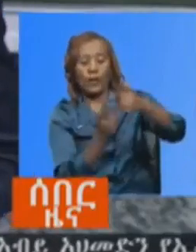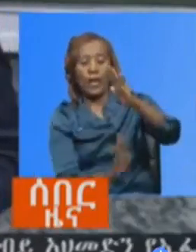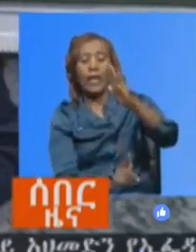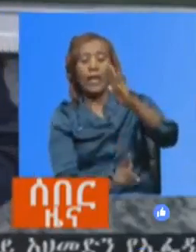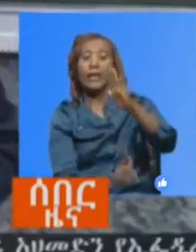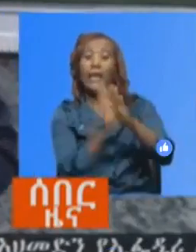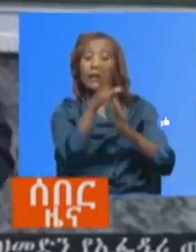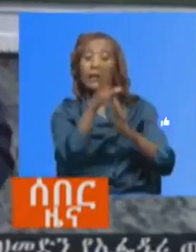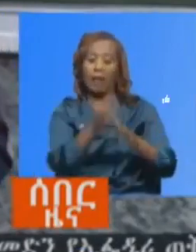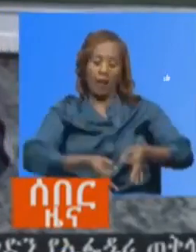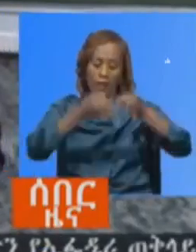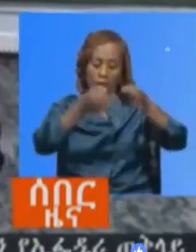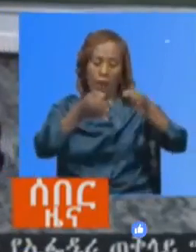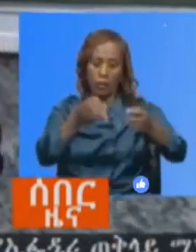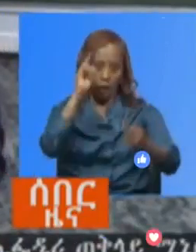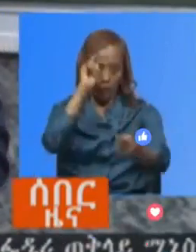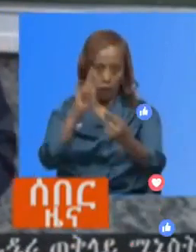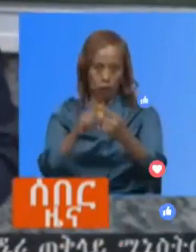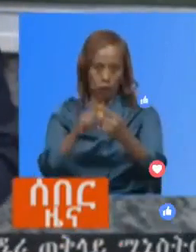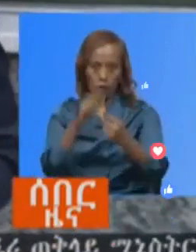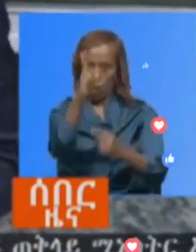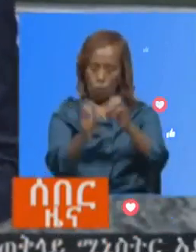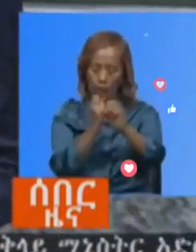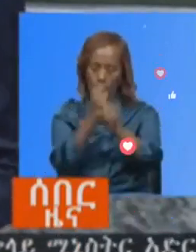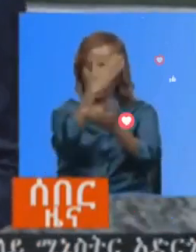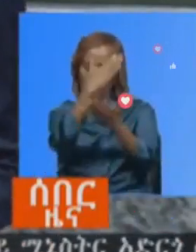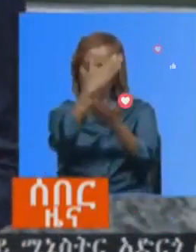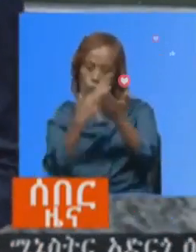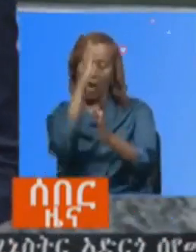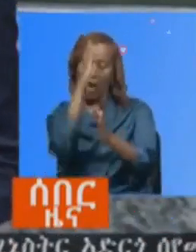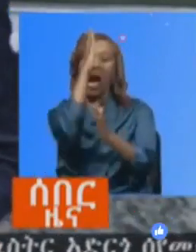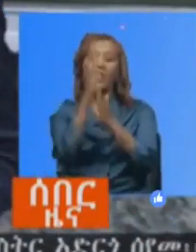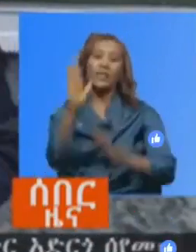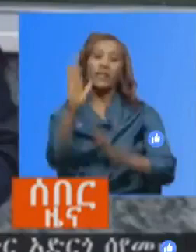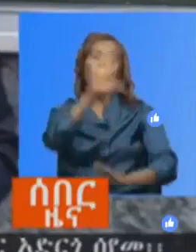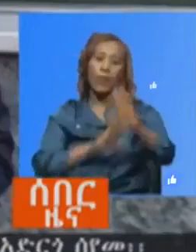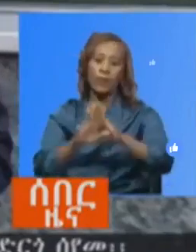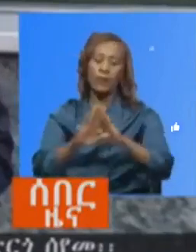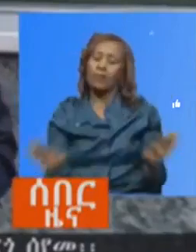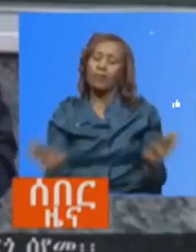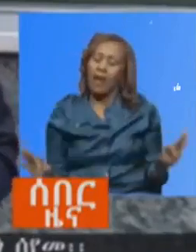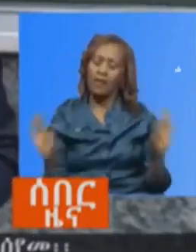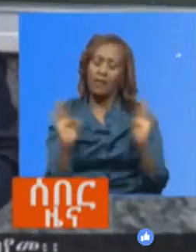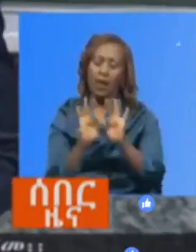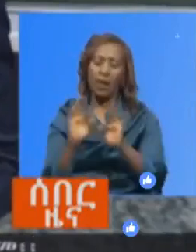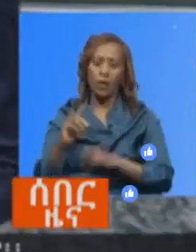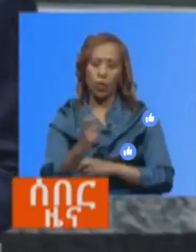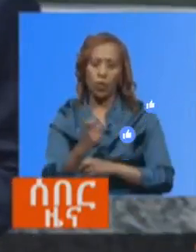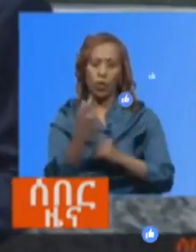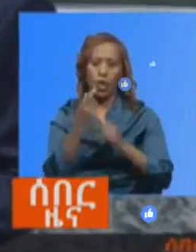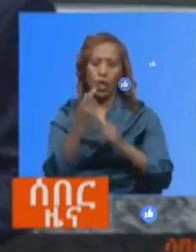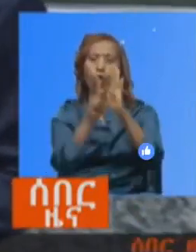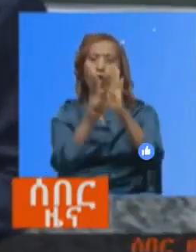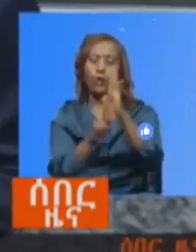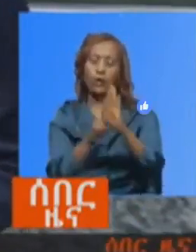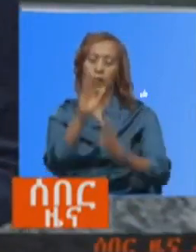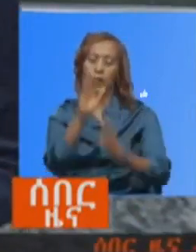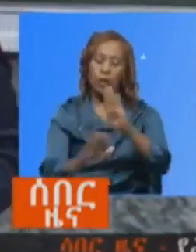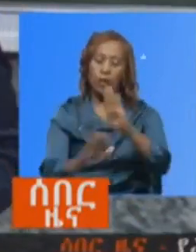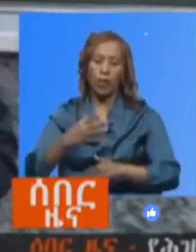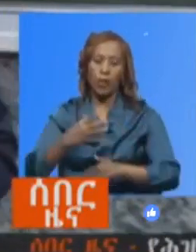የእድገትና ትራንስፎርሜሽን እቅዱን የሁለት ዓመት ተኩል አፈጻጸም በመገምገም አስፈላጊ የሆኑ የፖሊሲ እርምጃዎችን